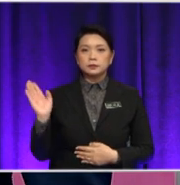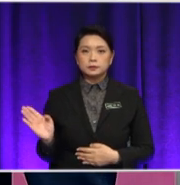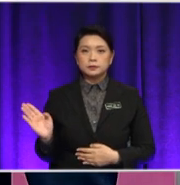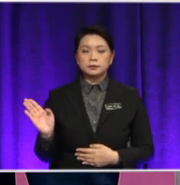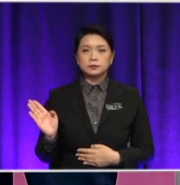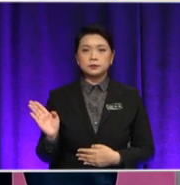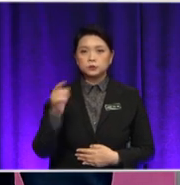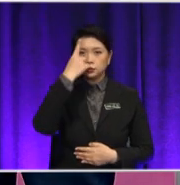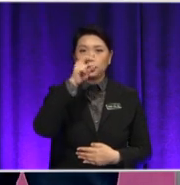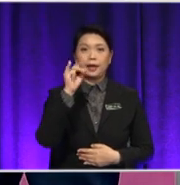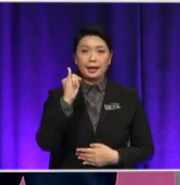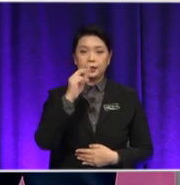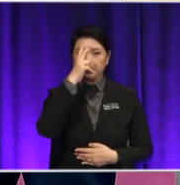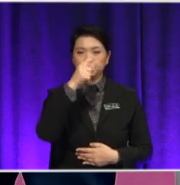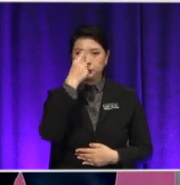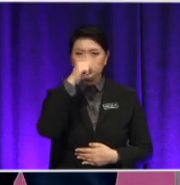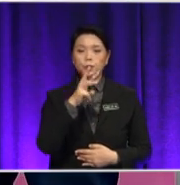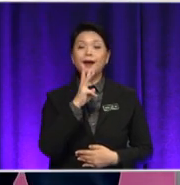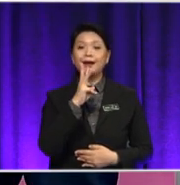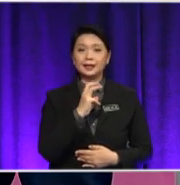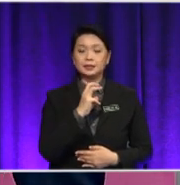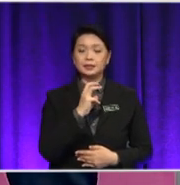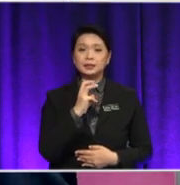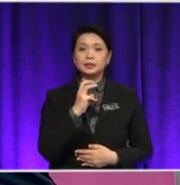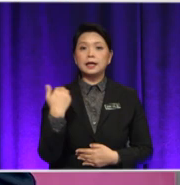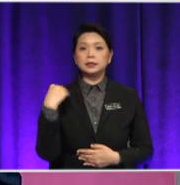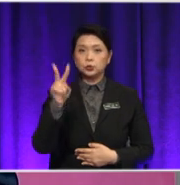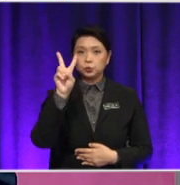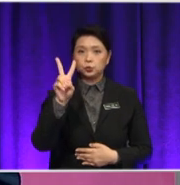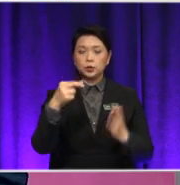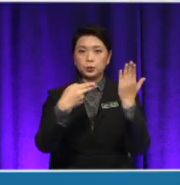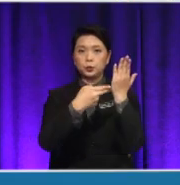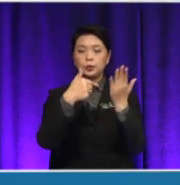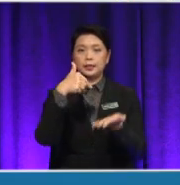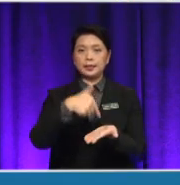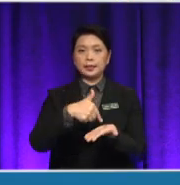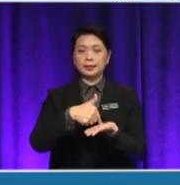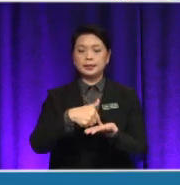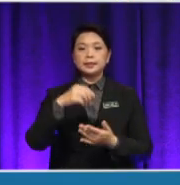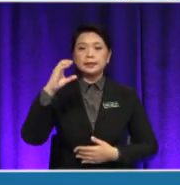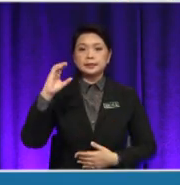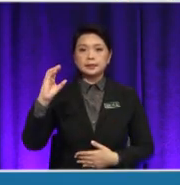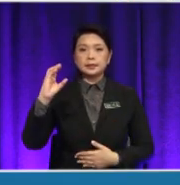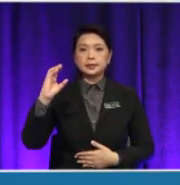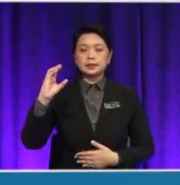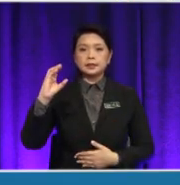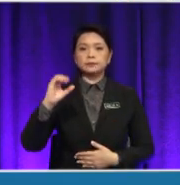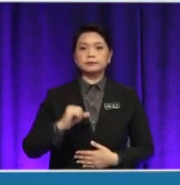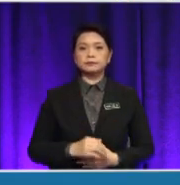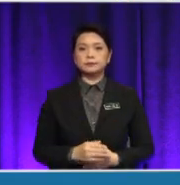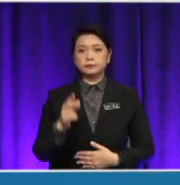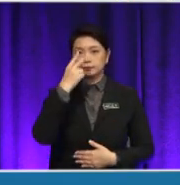iaitu ais. Murid-murid semua. Kemudian kita ada dua lagi huruf, iaitu C, compression, iaitu mampatan. Okey, kita nampak